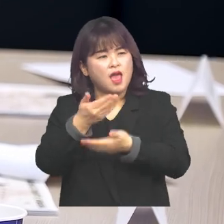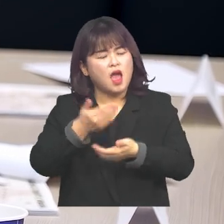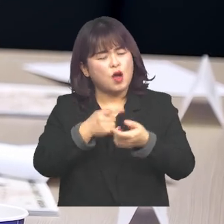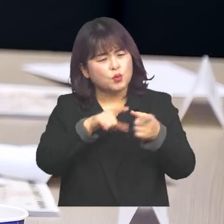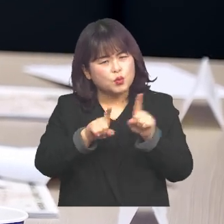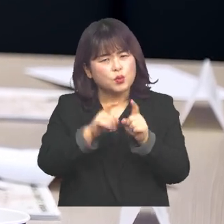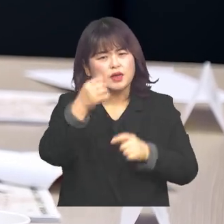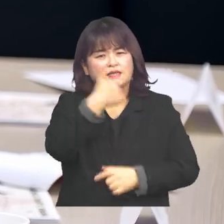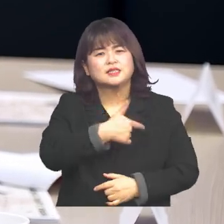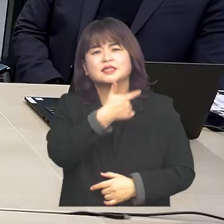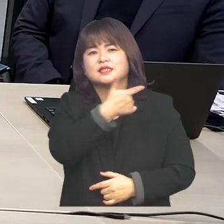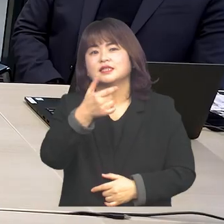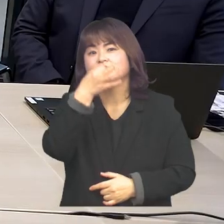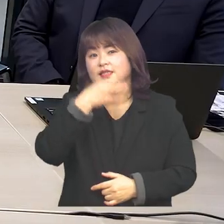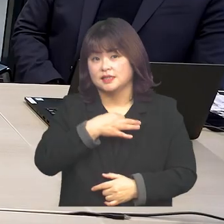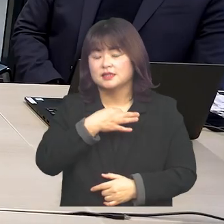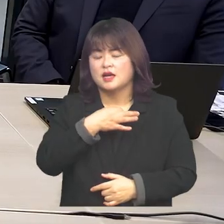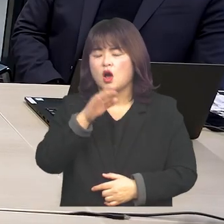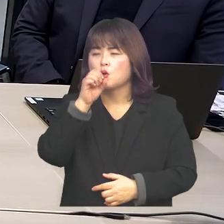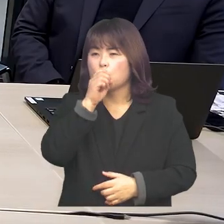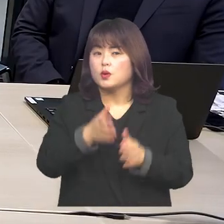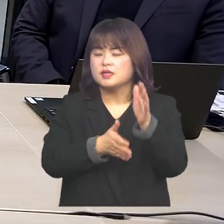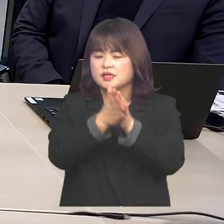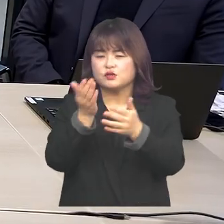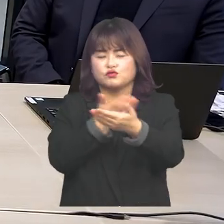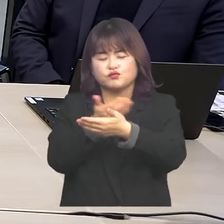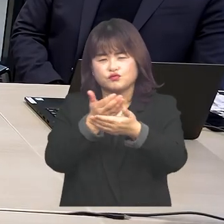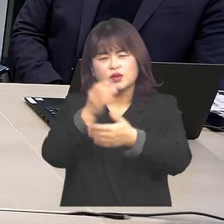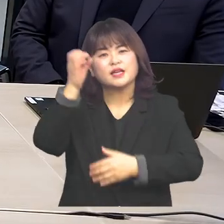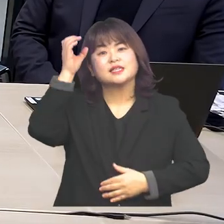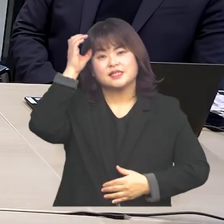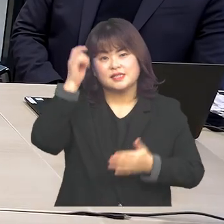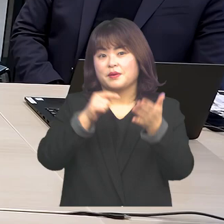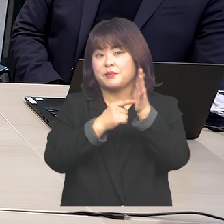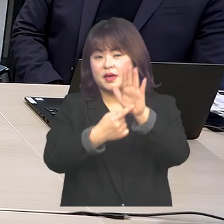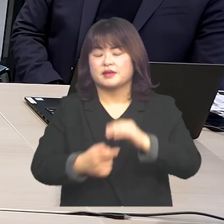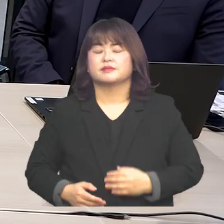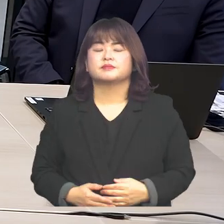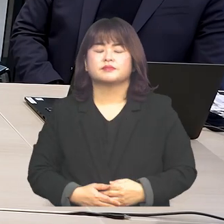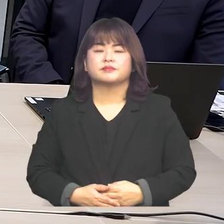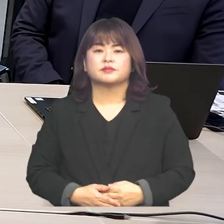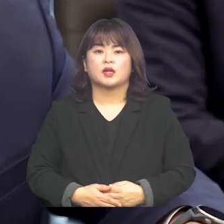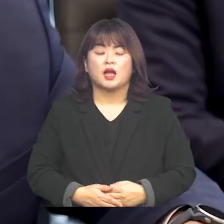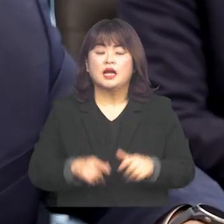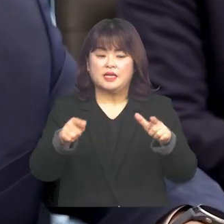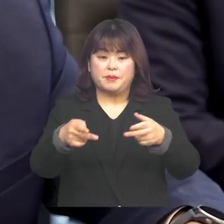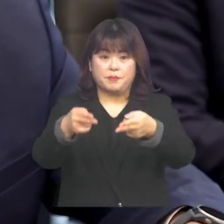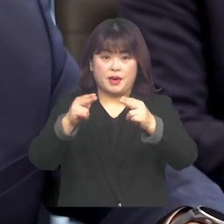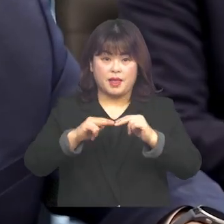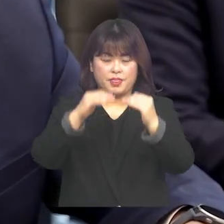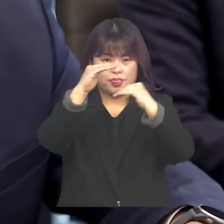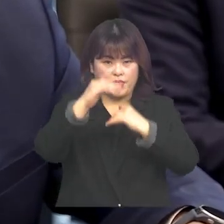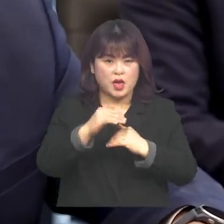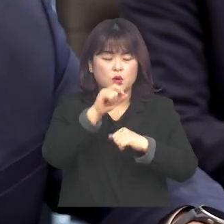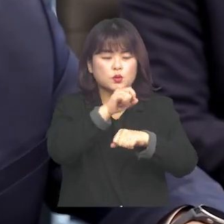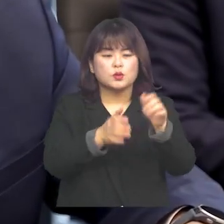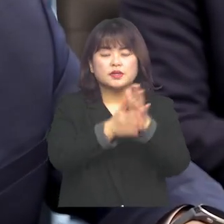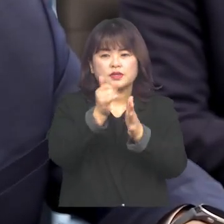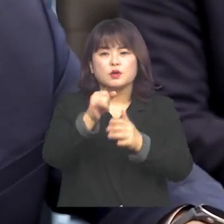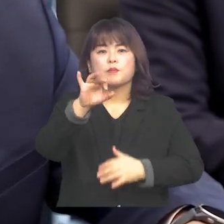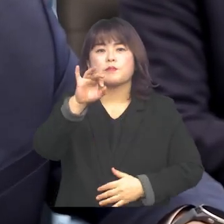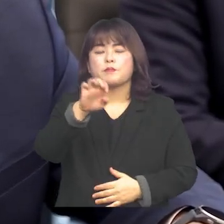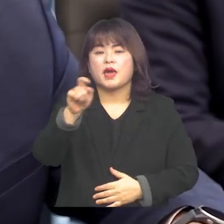다양한 분야에서 매우 큰 효과를 불러올 것이라며 용인과의 교류에 기대감을 표했습니다. 이번 협약으로